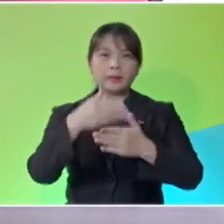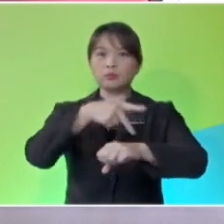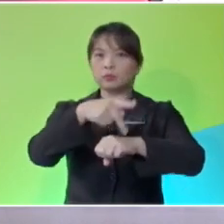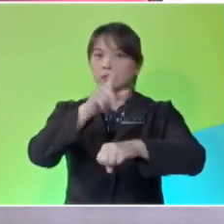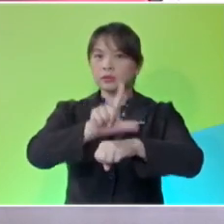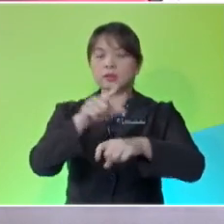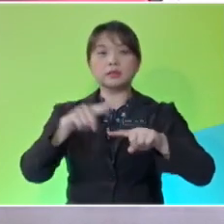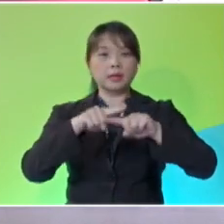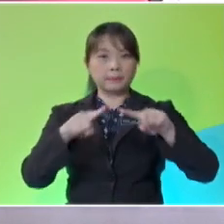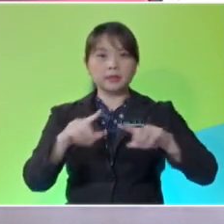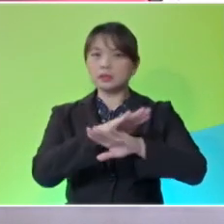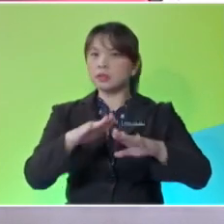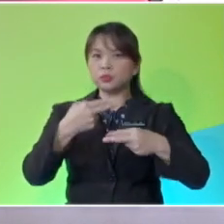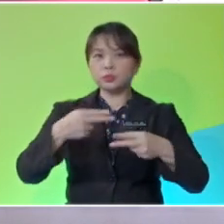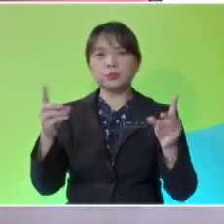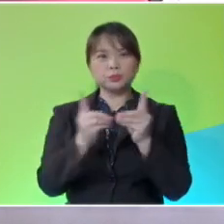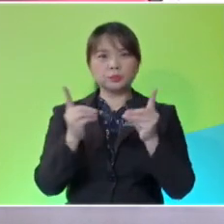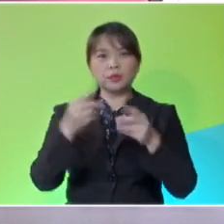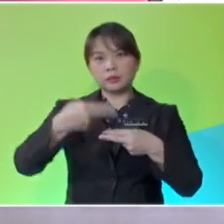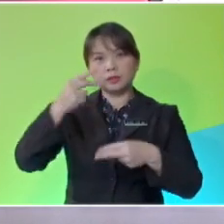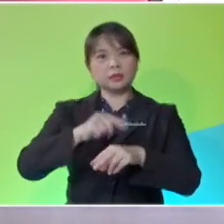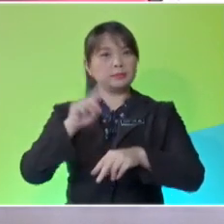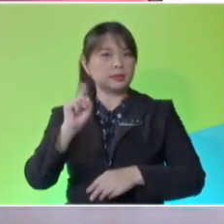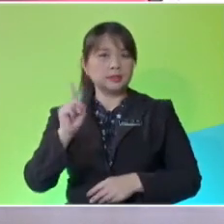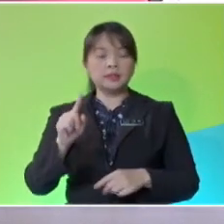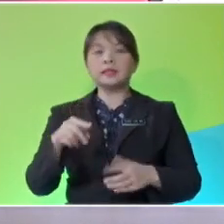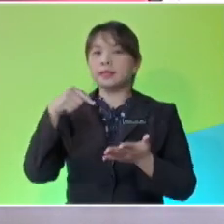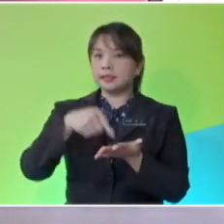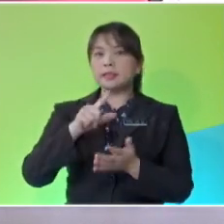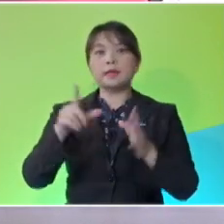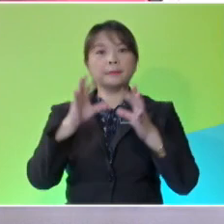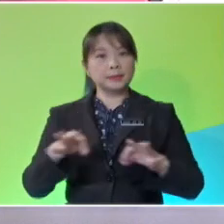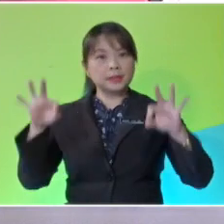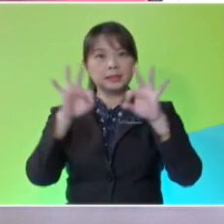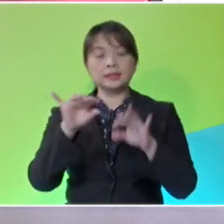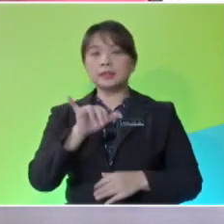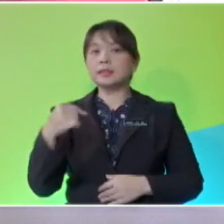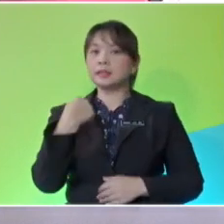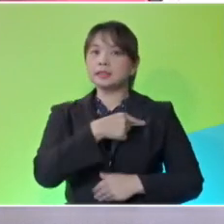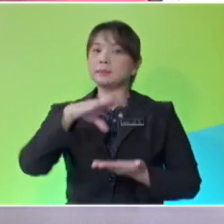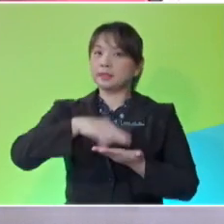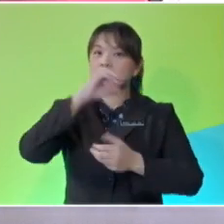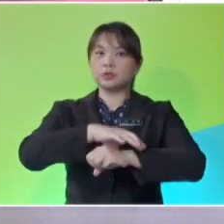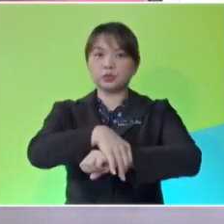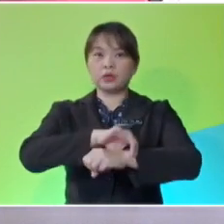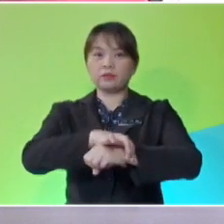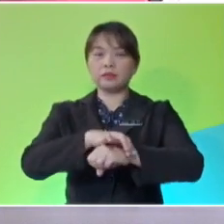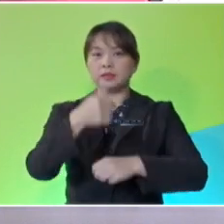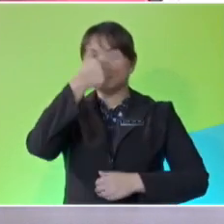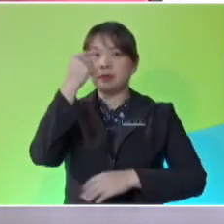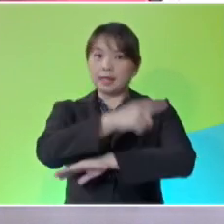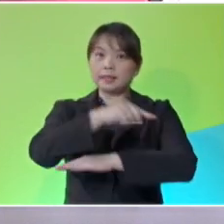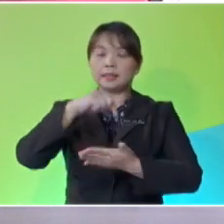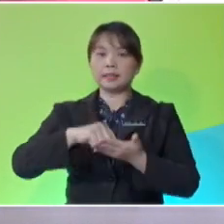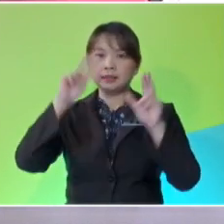saya tak jumpa ini hotel saya mana Inilah pentingnya kita belajar tentang geografi keren hari ini tajuk kita tentang